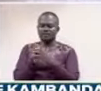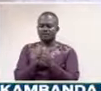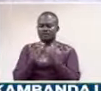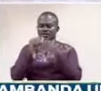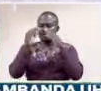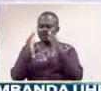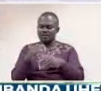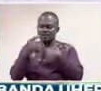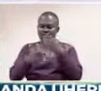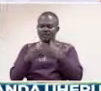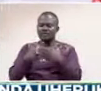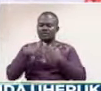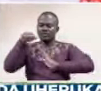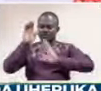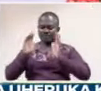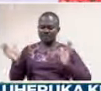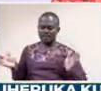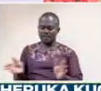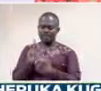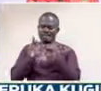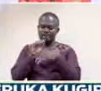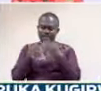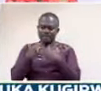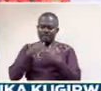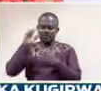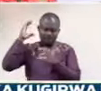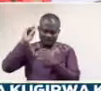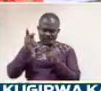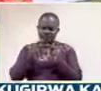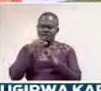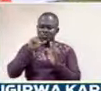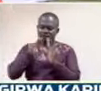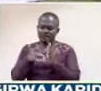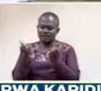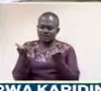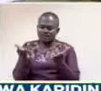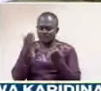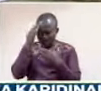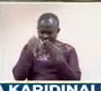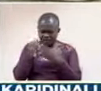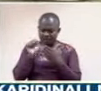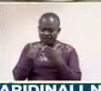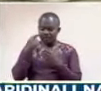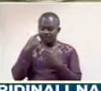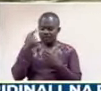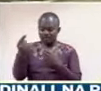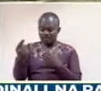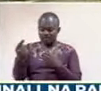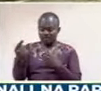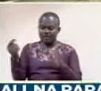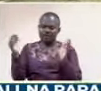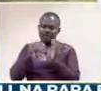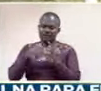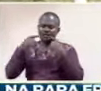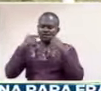n'abayobozi bazakomeza kugira uruhare mu gukangurira abantu bafite amakuru yaho itarashyingurwa iri ngo iboneke ishyingurwe mu cyubahiro. Avuga kandi